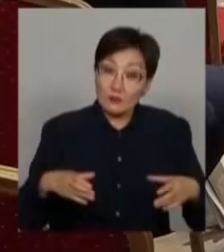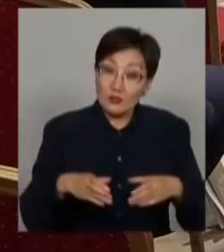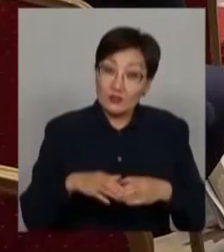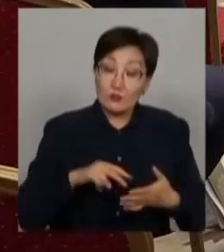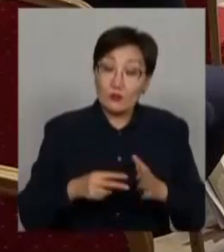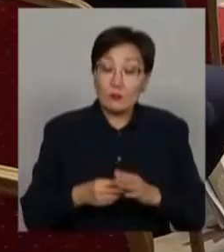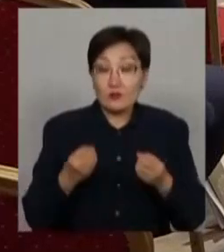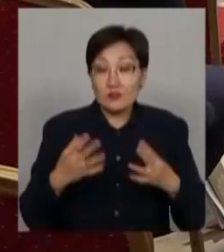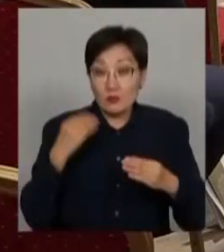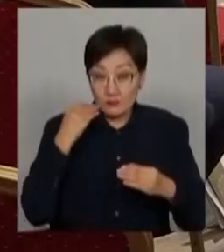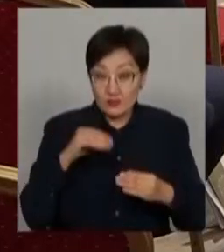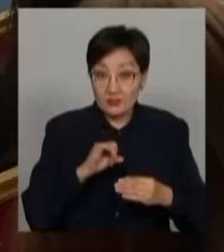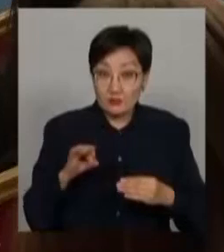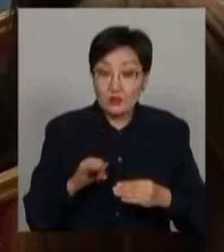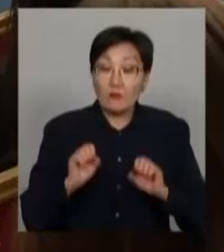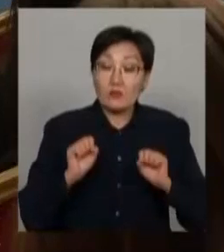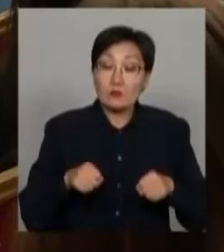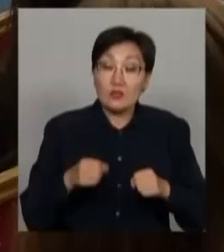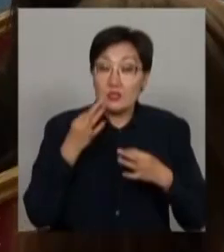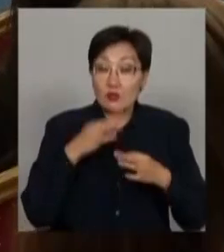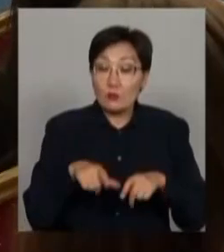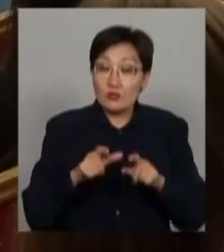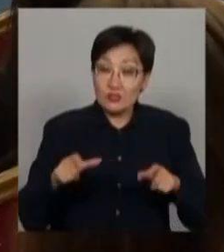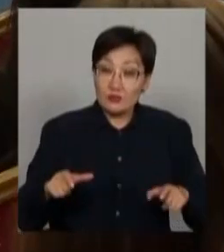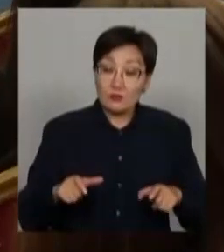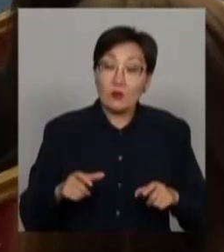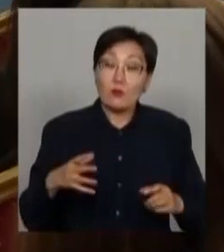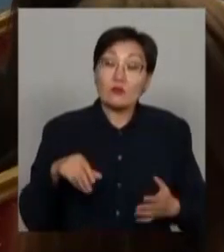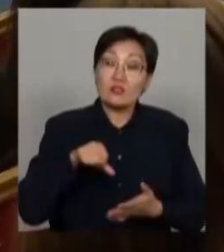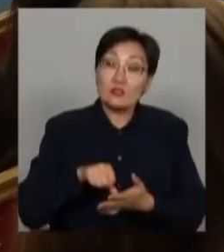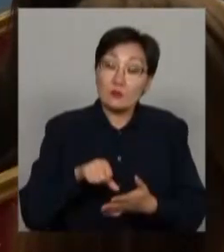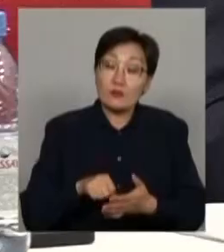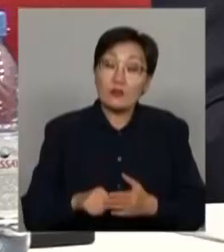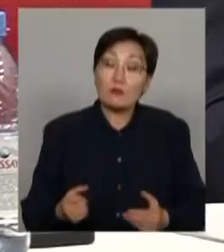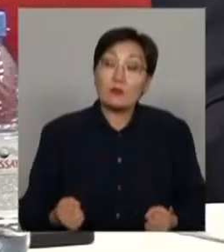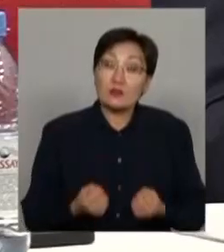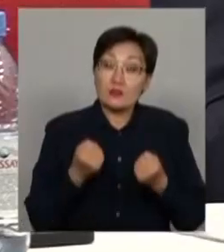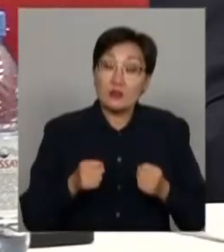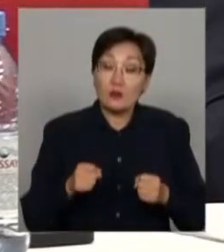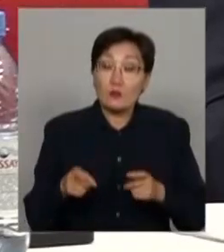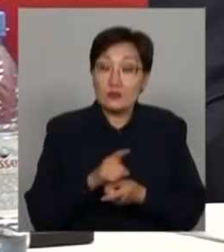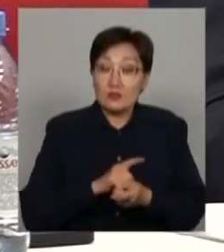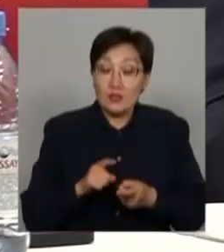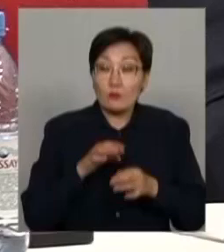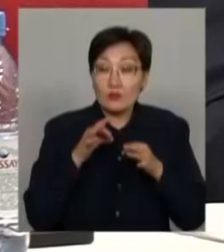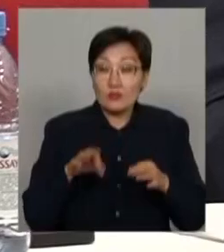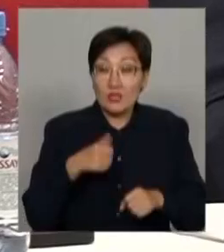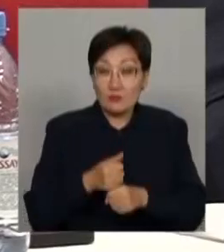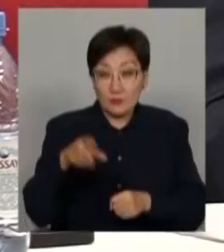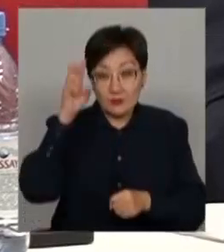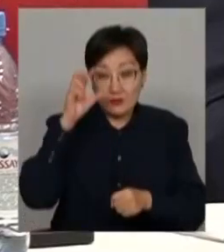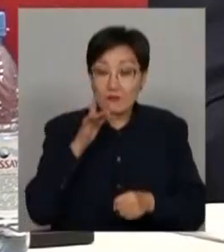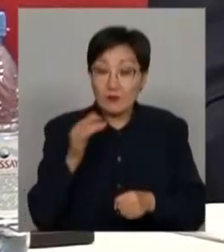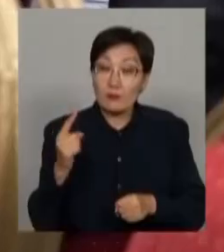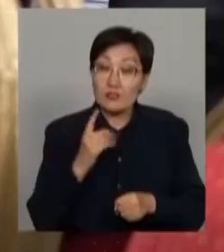предполагает простоту, эффективность и возможность любого гражданина присоединиться и поддержать реформы, озвученные главой государства во время